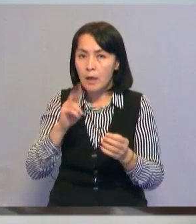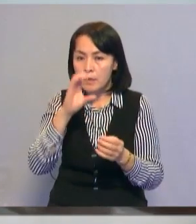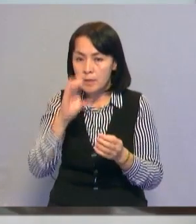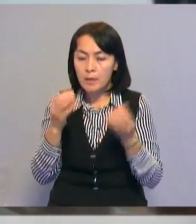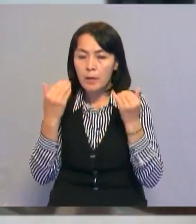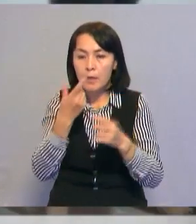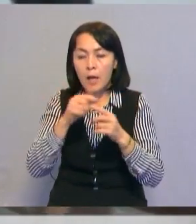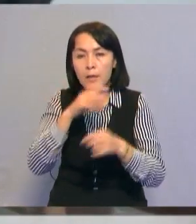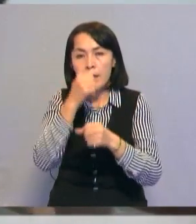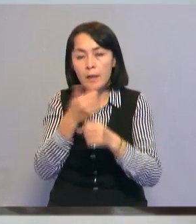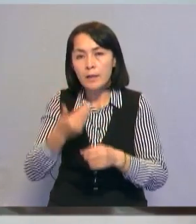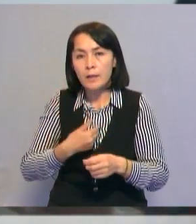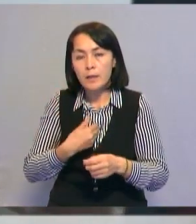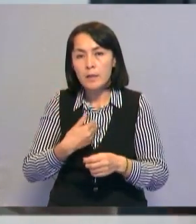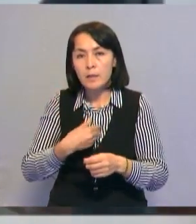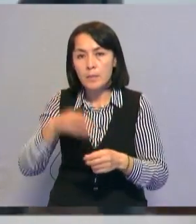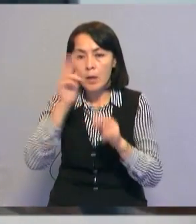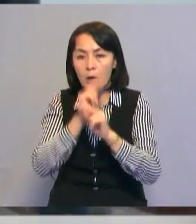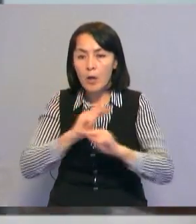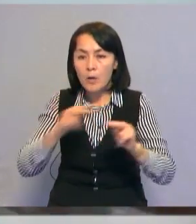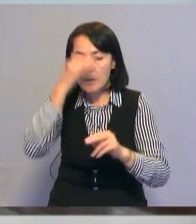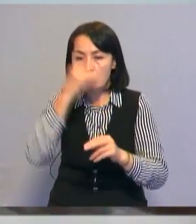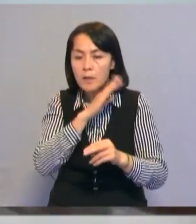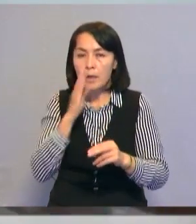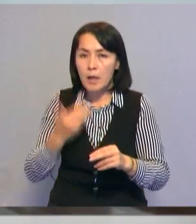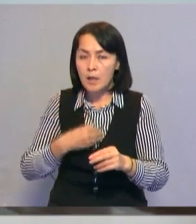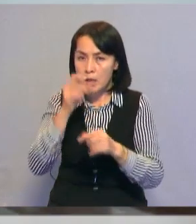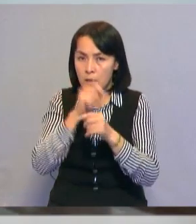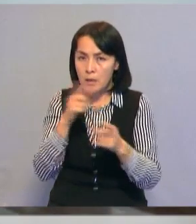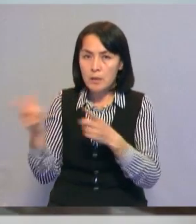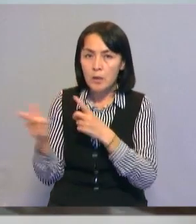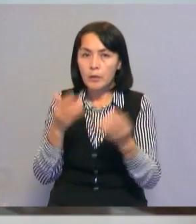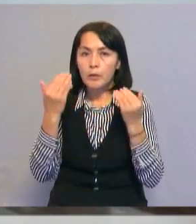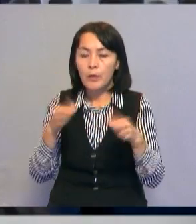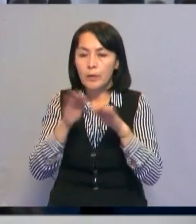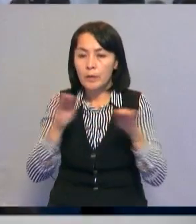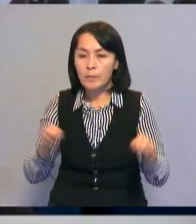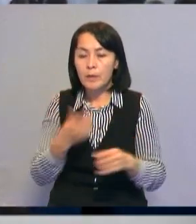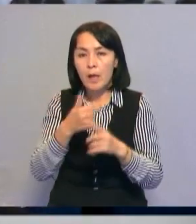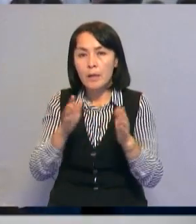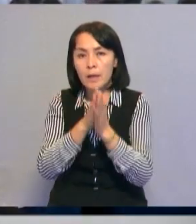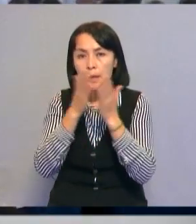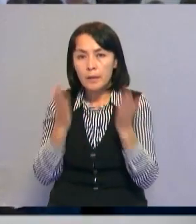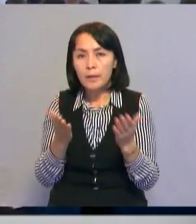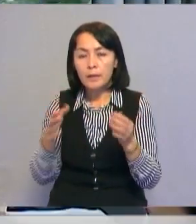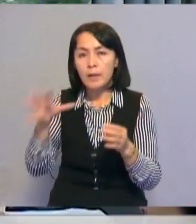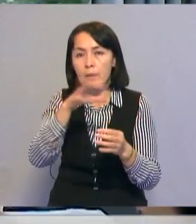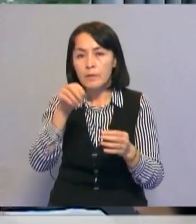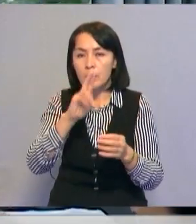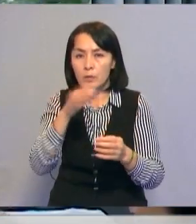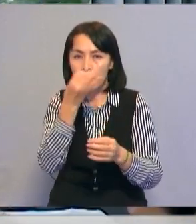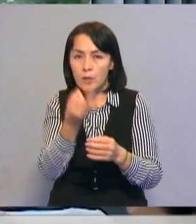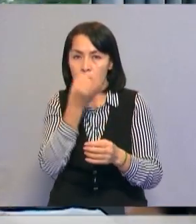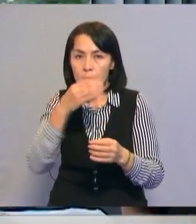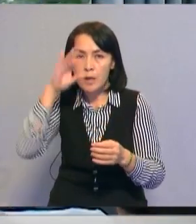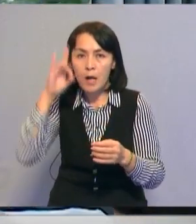Сатпаева. Это важно для нас, ведь мы учителя, родители, и наша задача готовить таких личностей. Эта книга, предназначенная для всех, кто